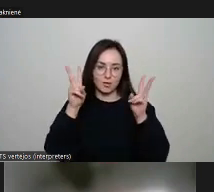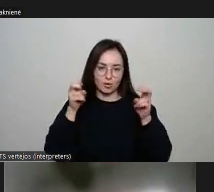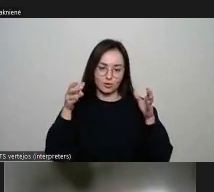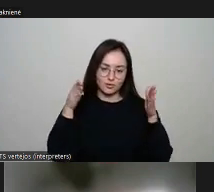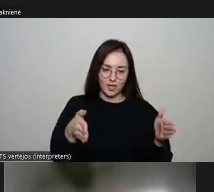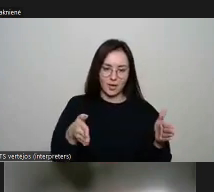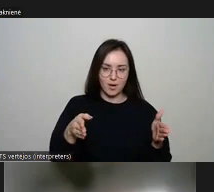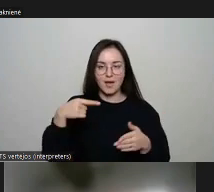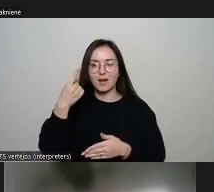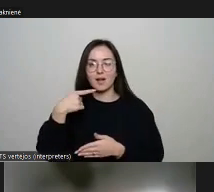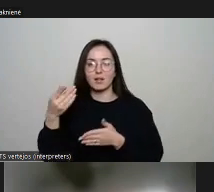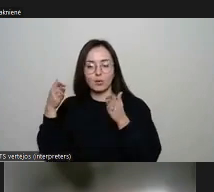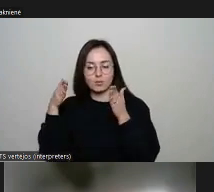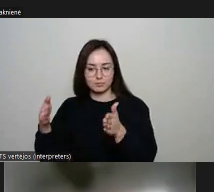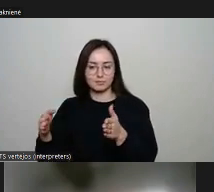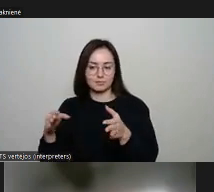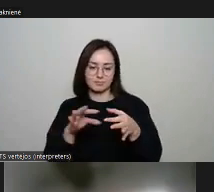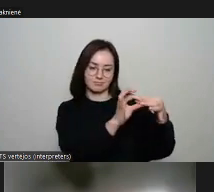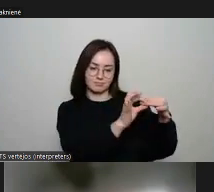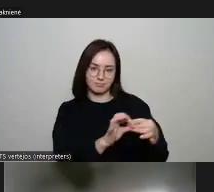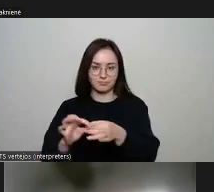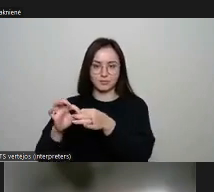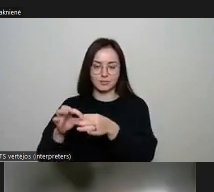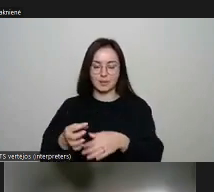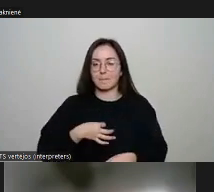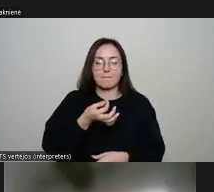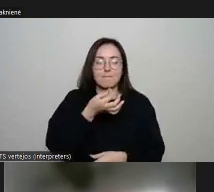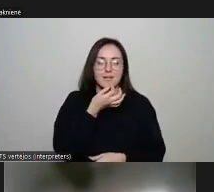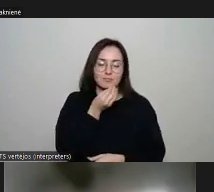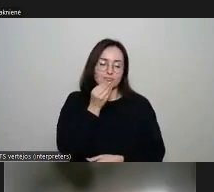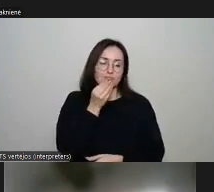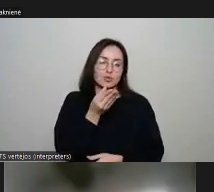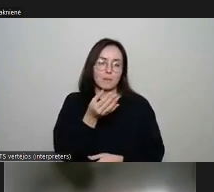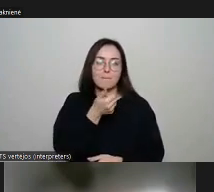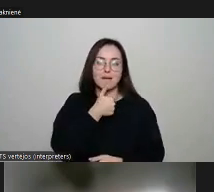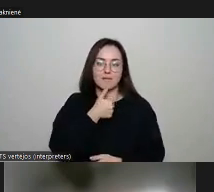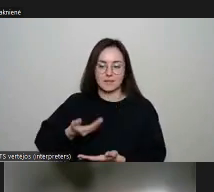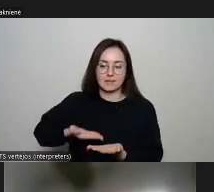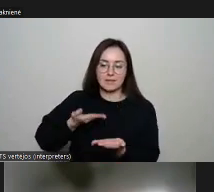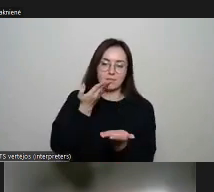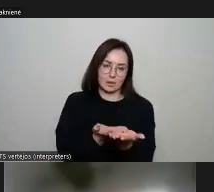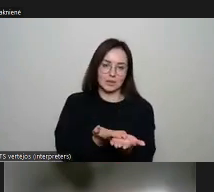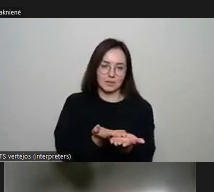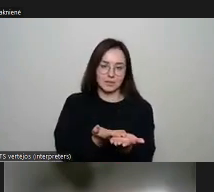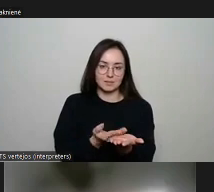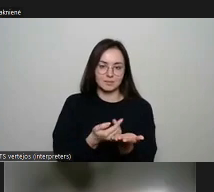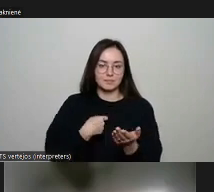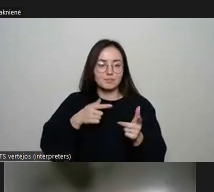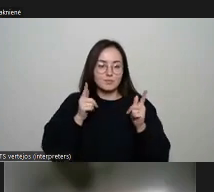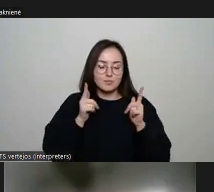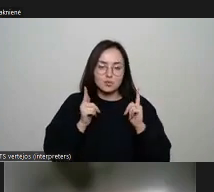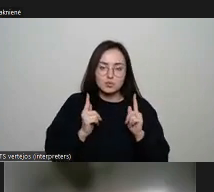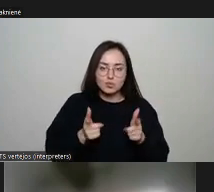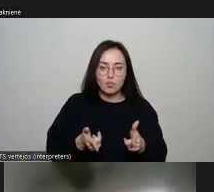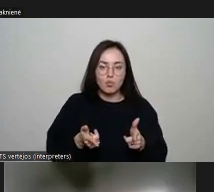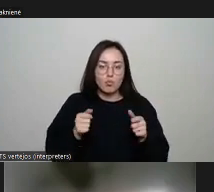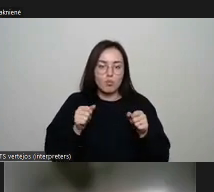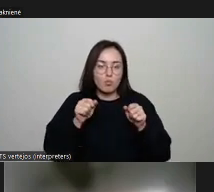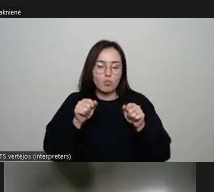kalbos, taip sakant, bendradarbiavimo arba sujungimo tema. Tai yra nuostabus pavyzdys, kuris pateikėte. Ir mes tikrai